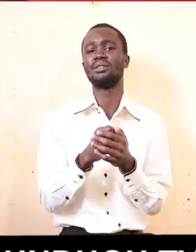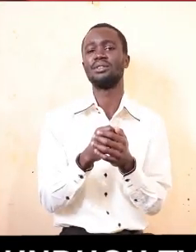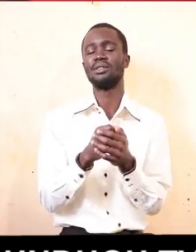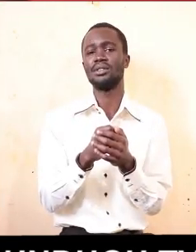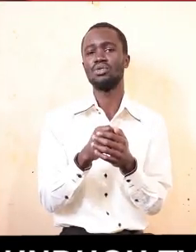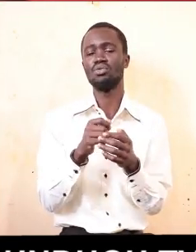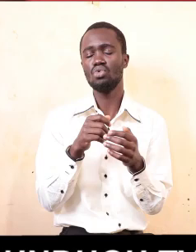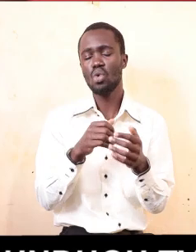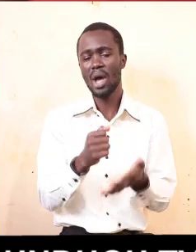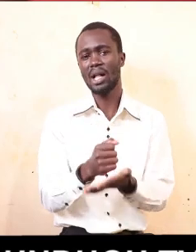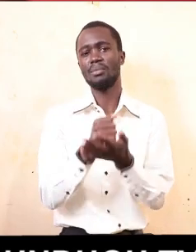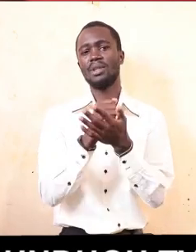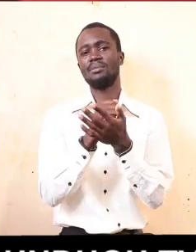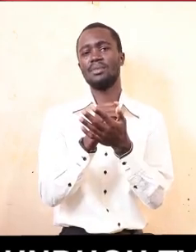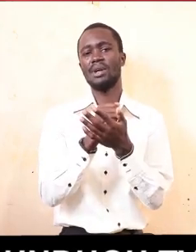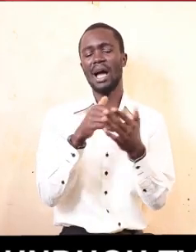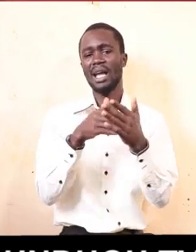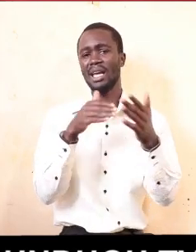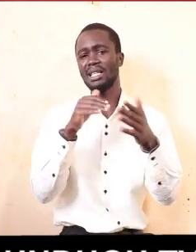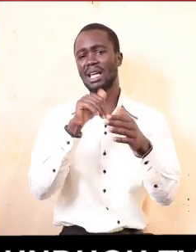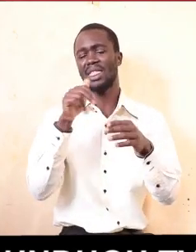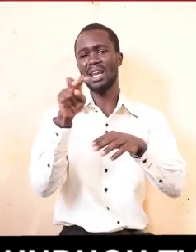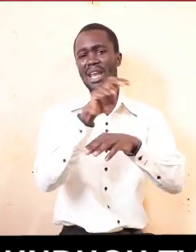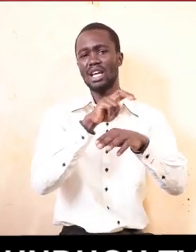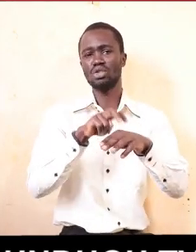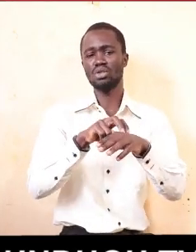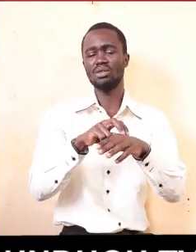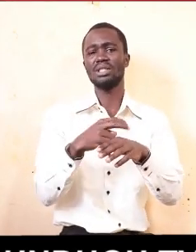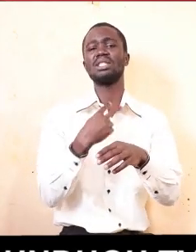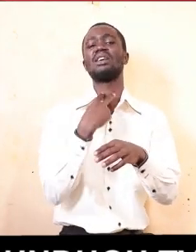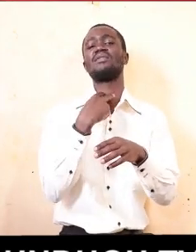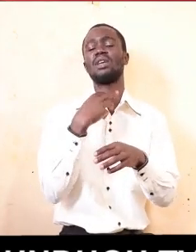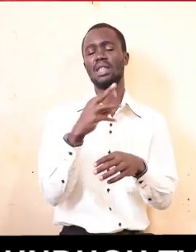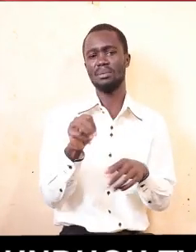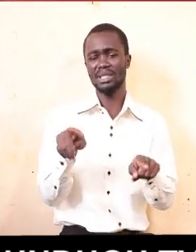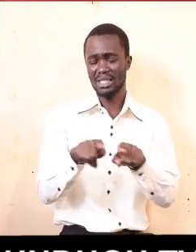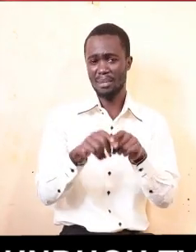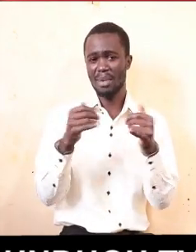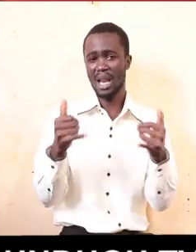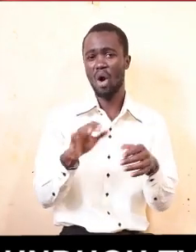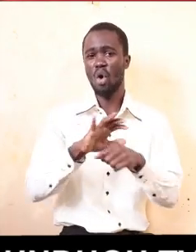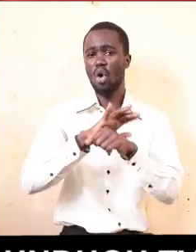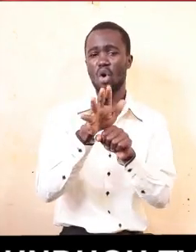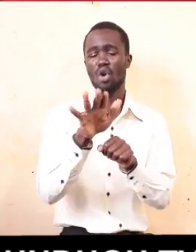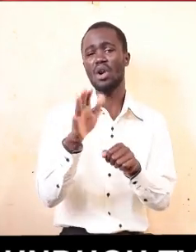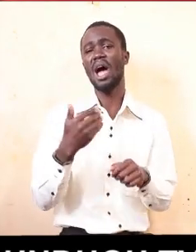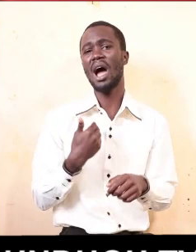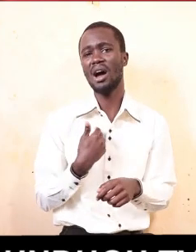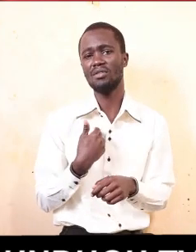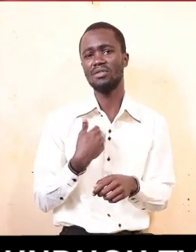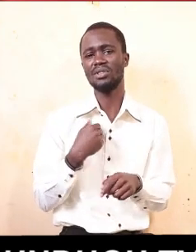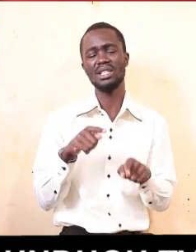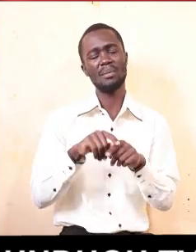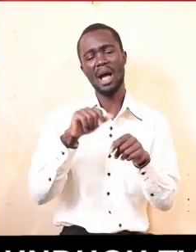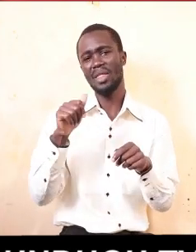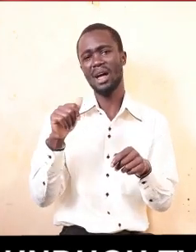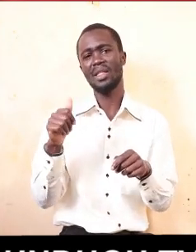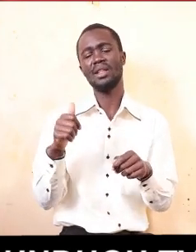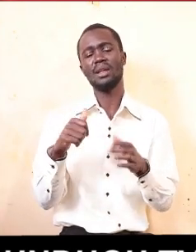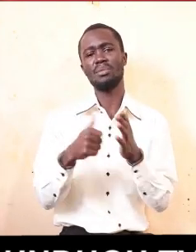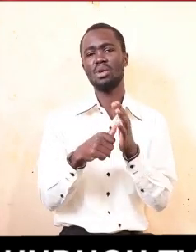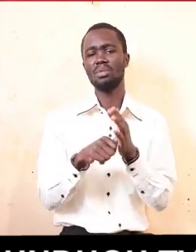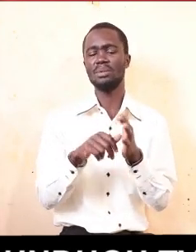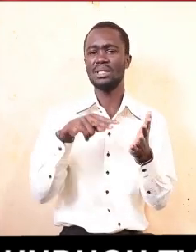dhuluma ya aina hii inaendelea. Tuomba hata wakati huu wa corona na majaribu mengi, usimame pamoja